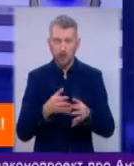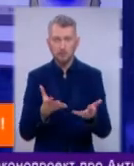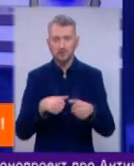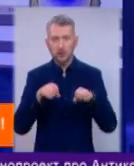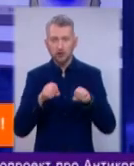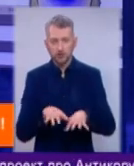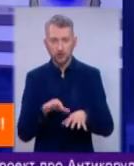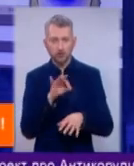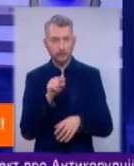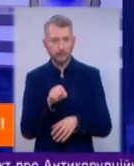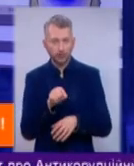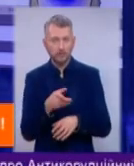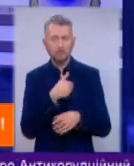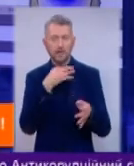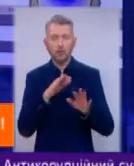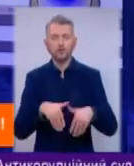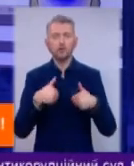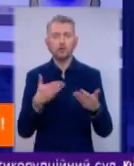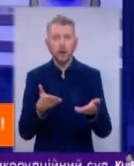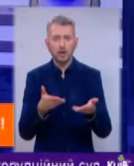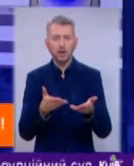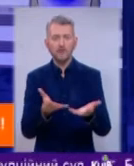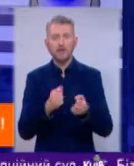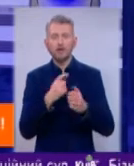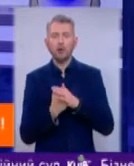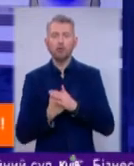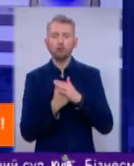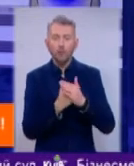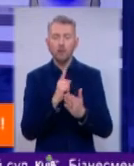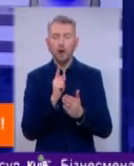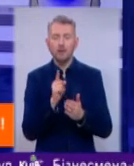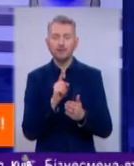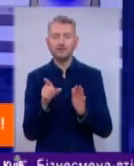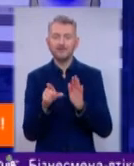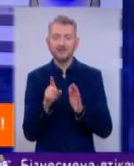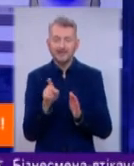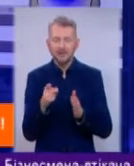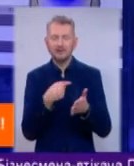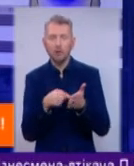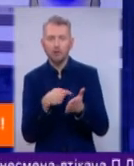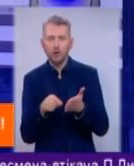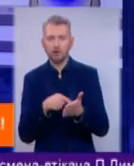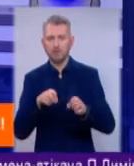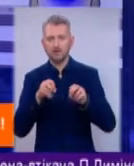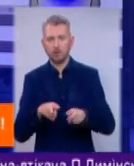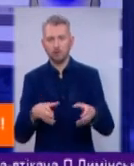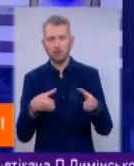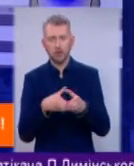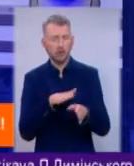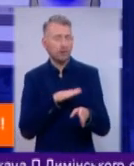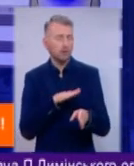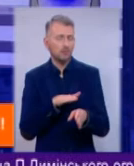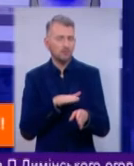нього, ми рекомендували його взяти за основу, але і зауваженнями експертів комітету вони повністю